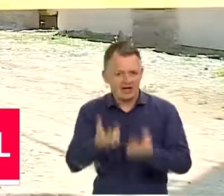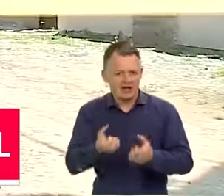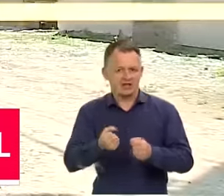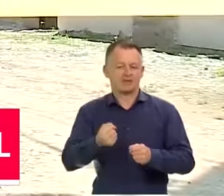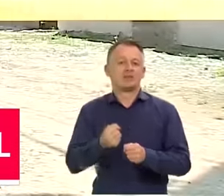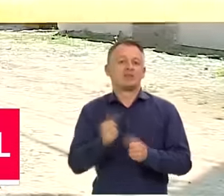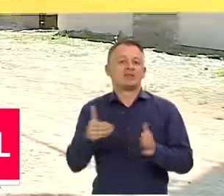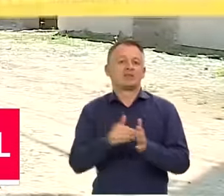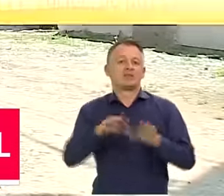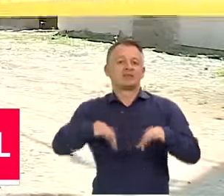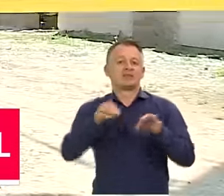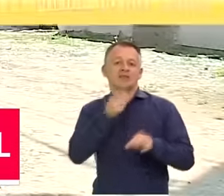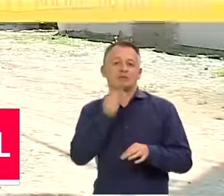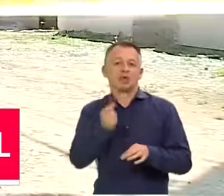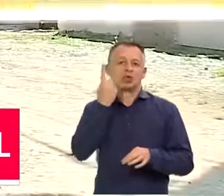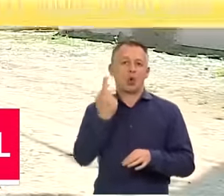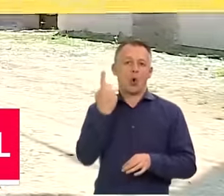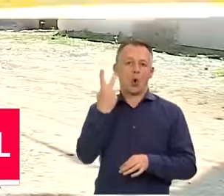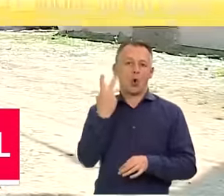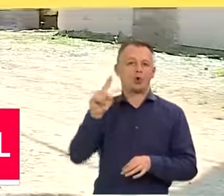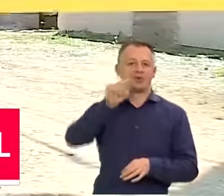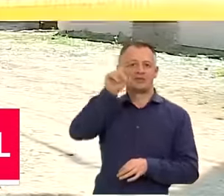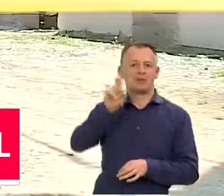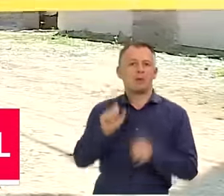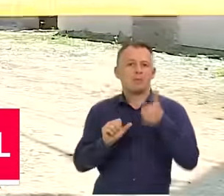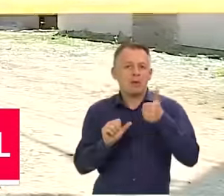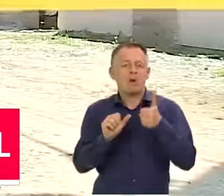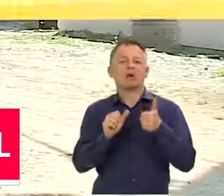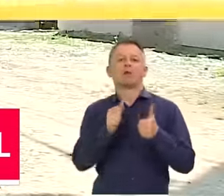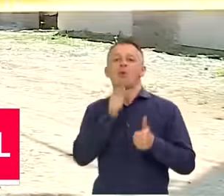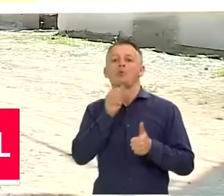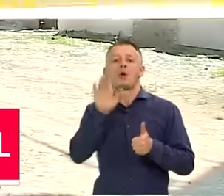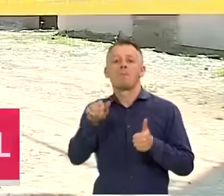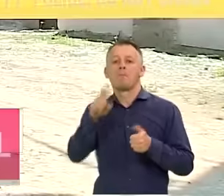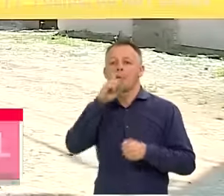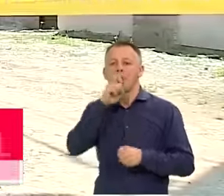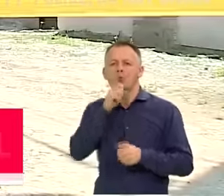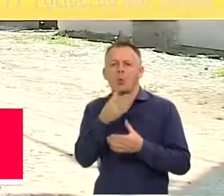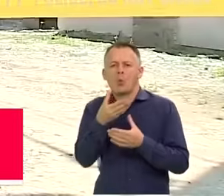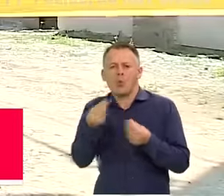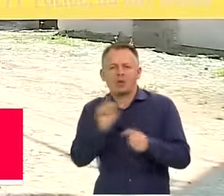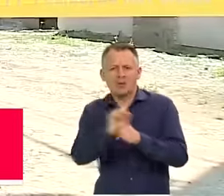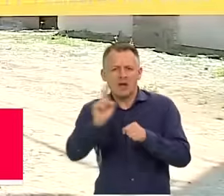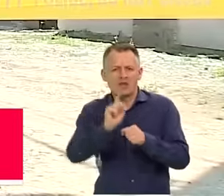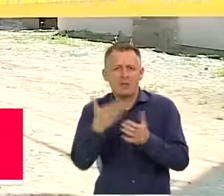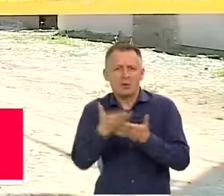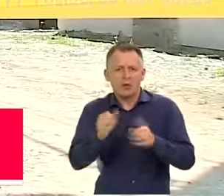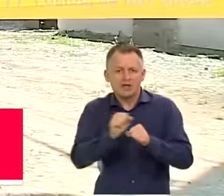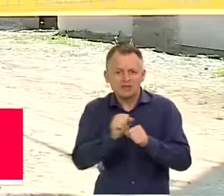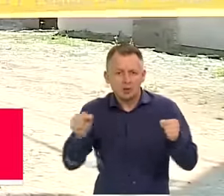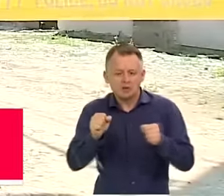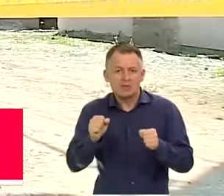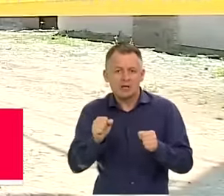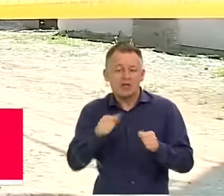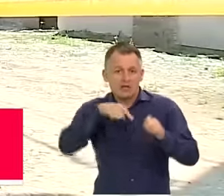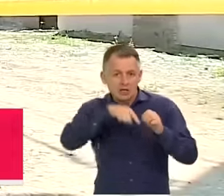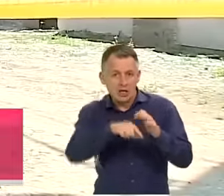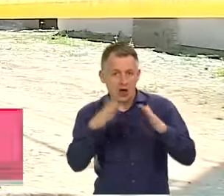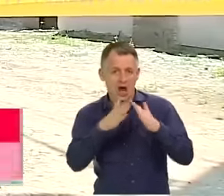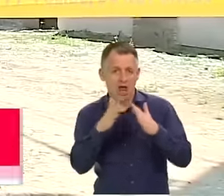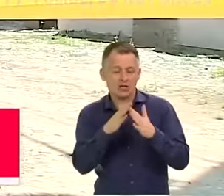răspunsuri la două întrebări esențiale. Prima, de unde ar fi avut bărbatul atât de multe materiale explozive în casă, așa cum